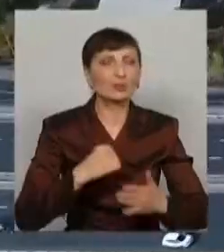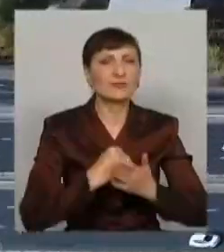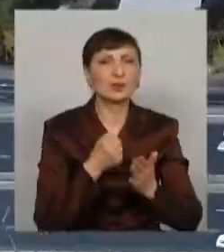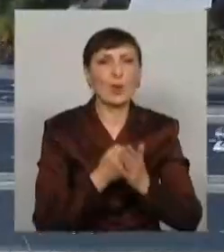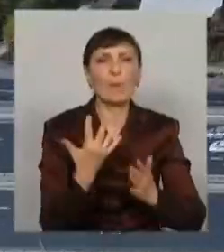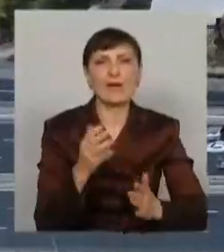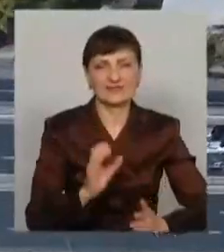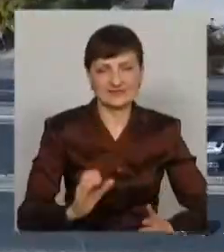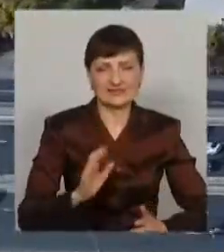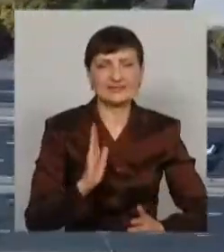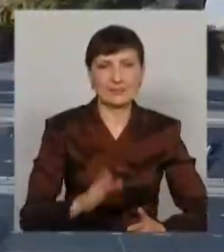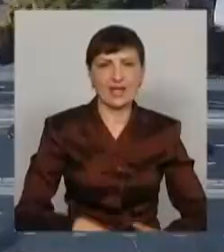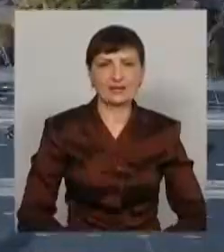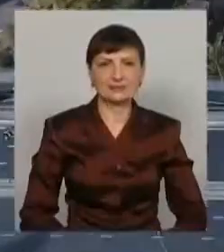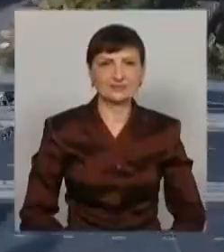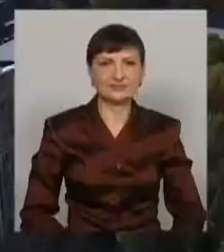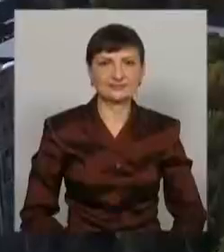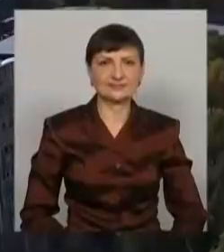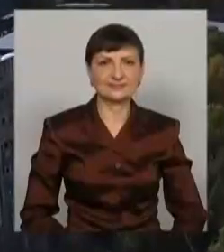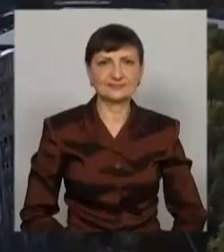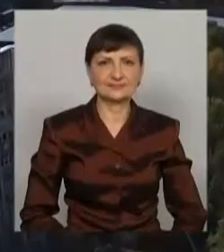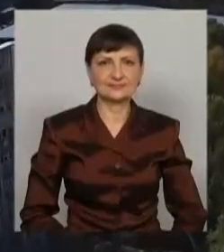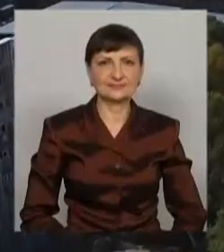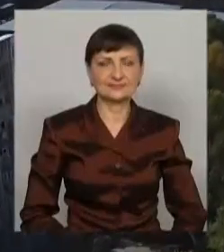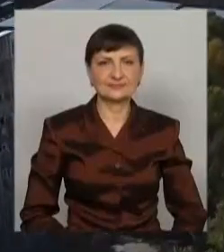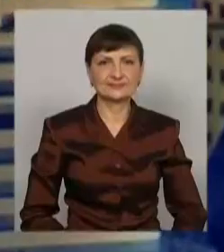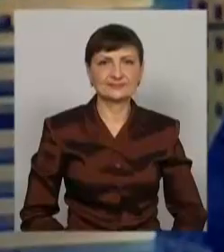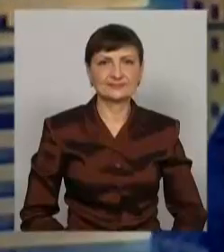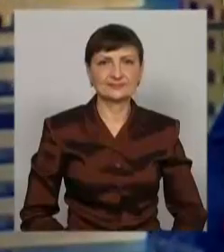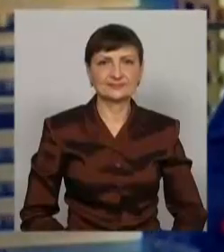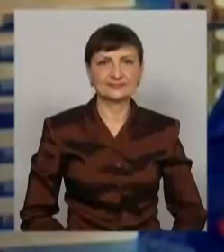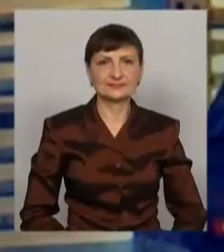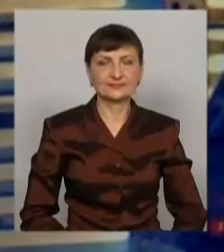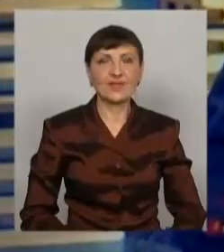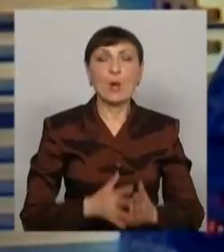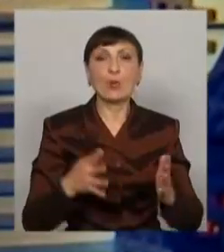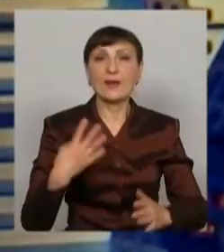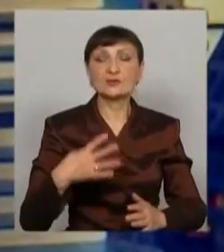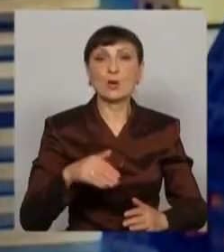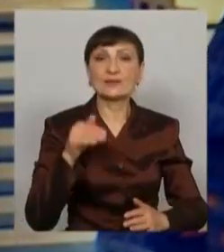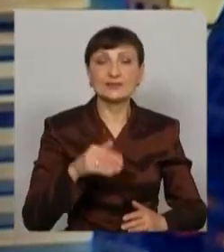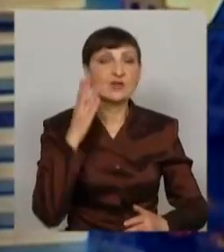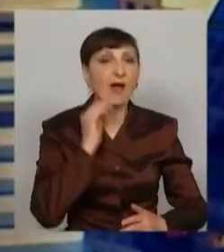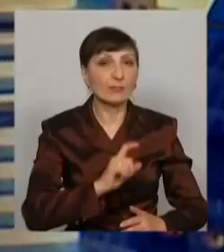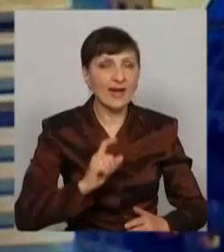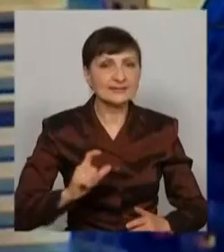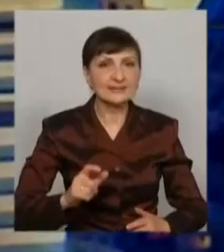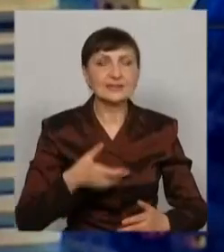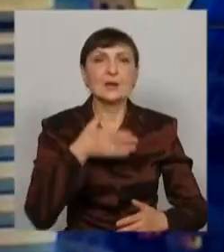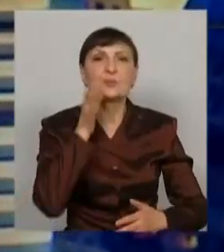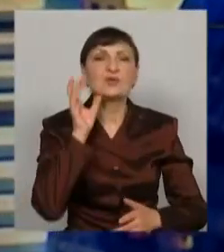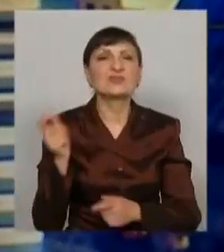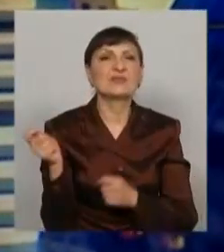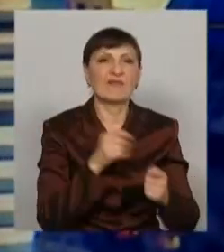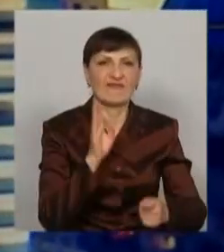5 сентября. Айдана Нураш, Арсен Сандыбаев, телеканал «Алматы». Более 40 тысяч алматинцев пьют привозную